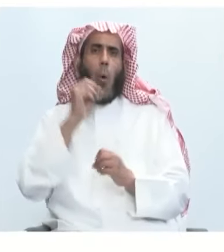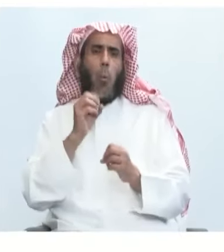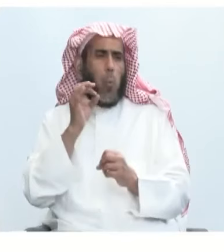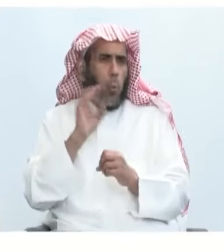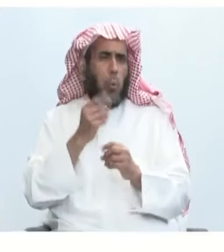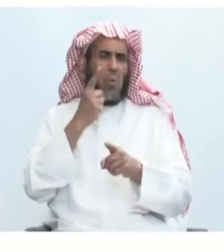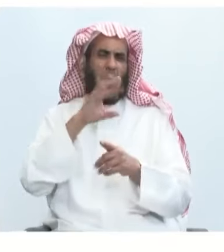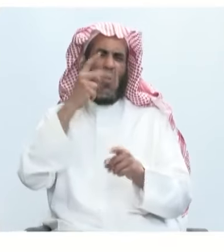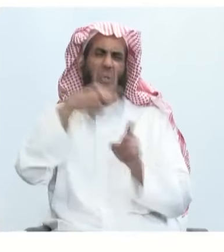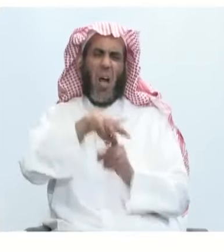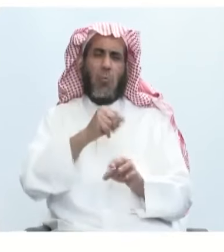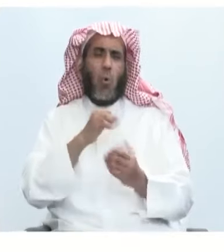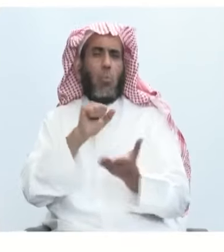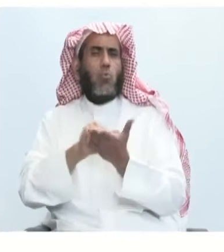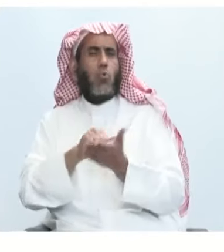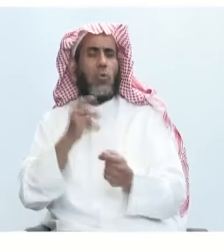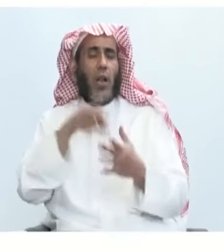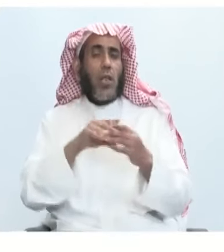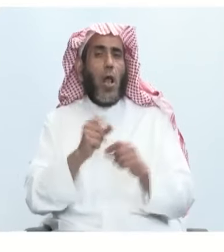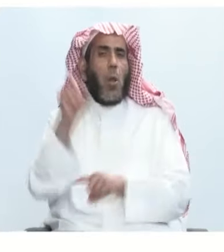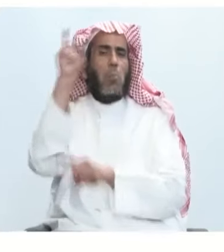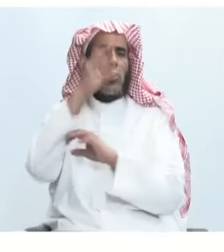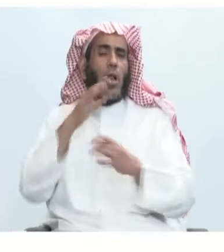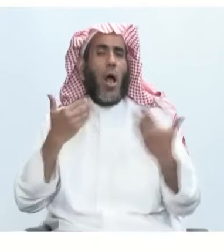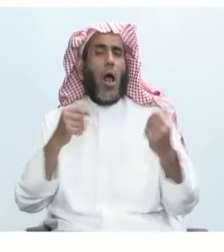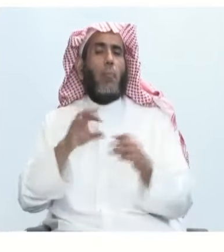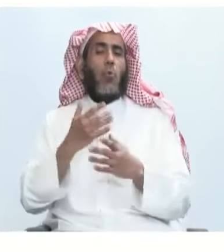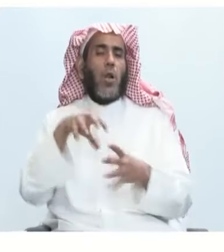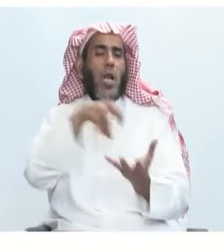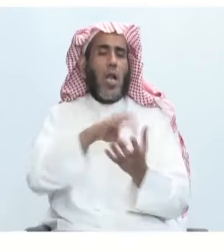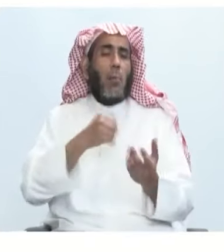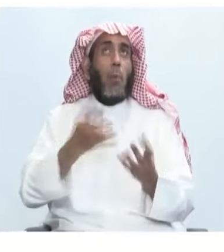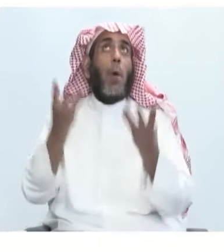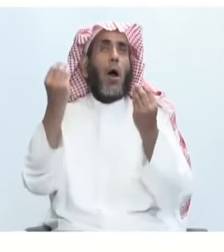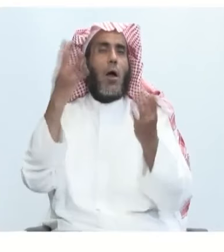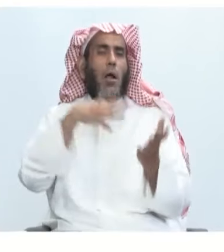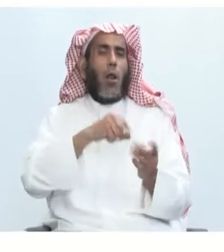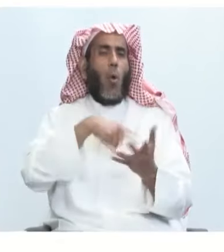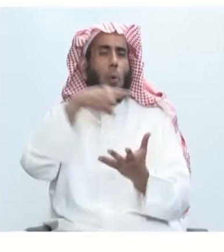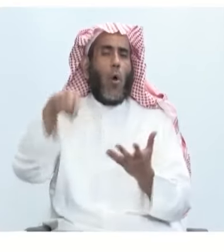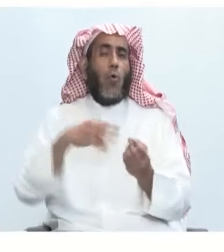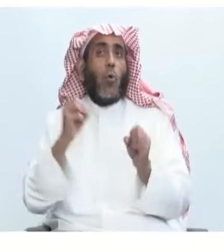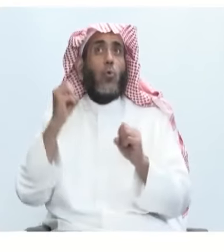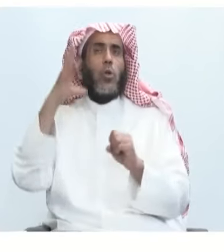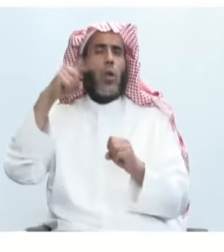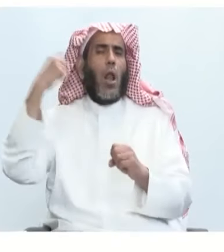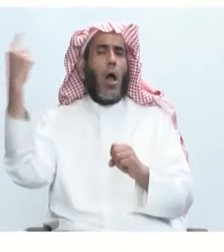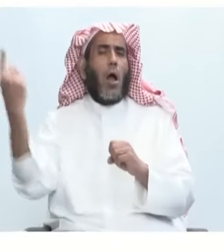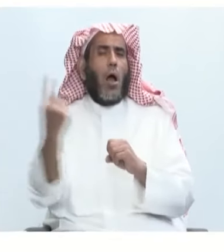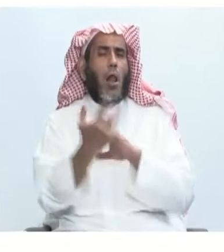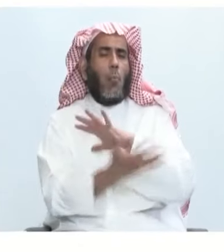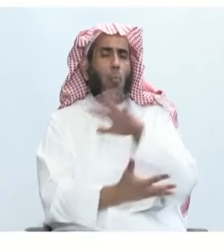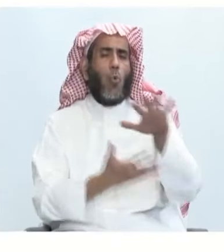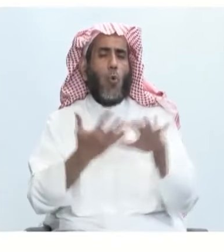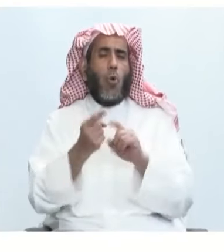بيوتا في الارض فبيوت هي المساجد ومنها المسجد الحرام الكعبه الذي باركه وبارك ما حوله فهو ير العالم كله بل